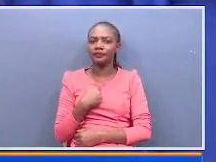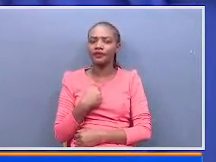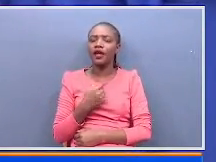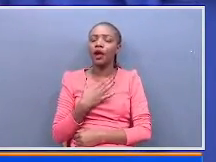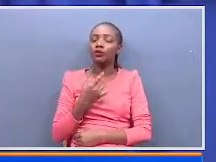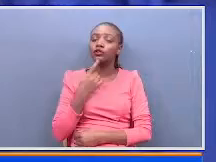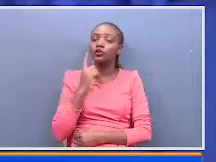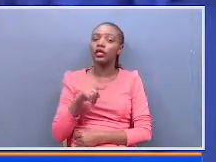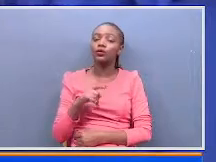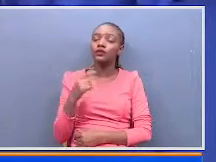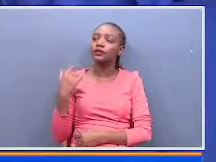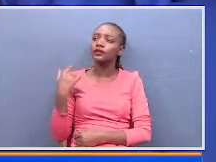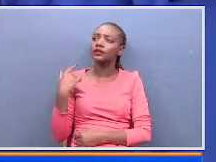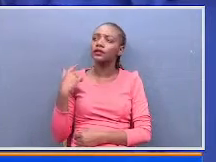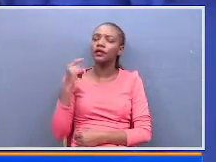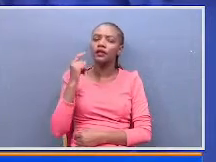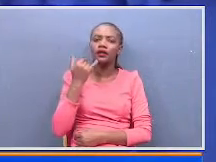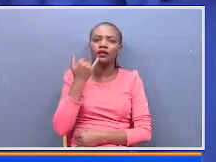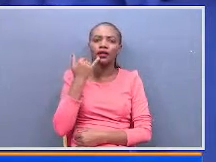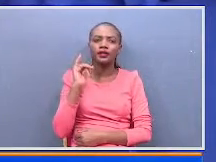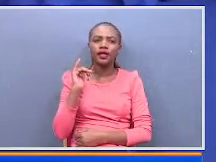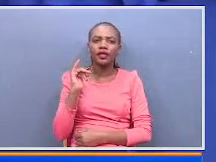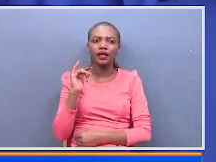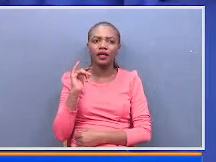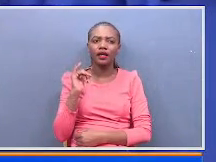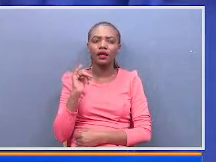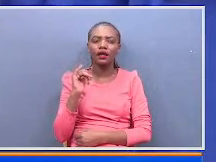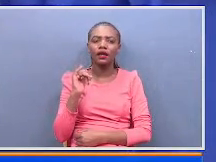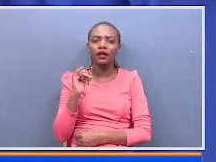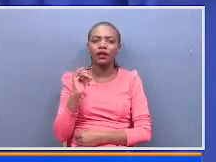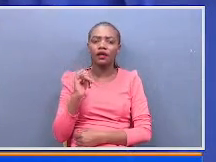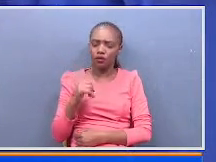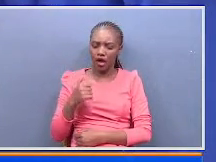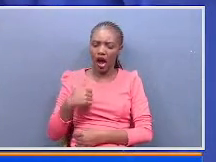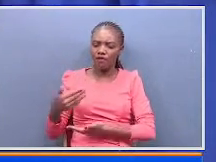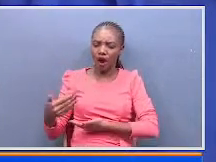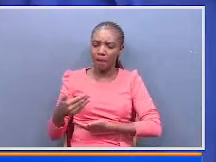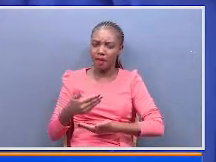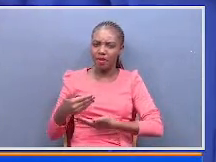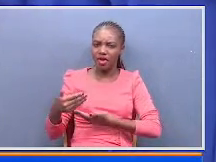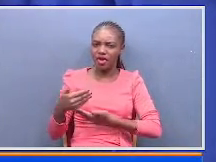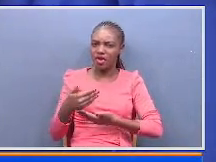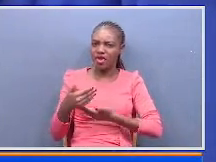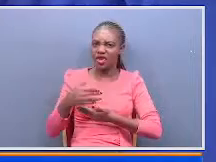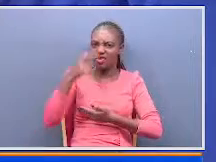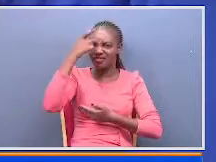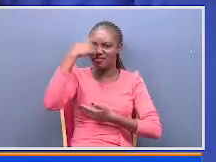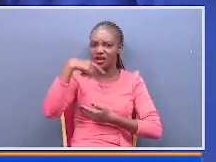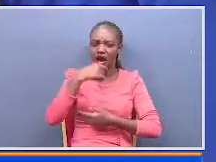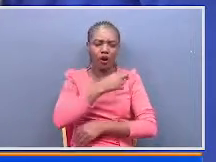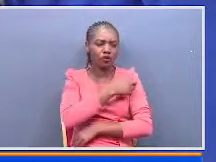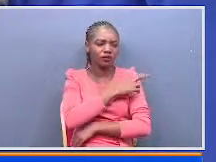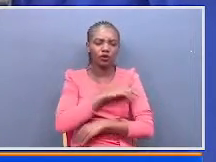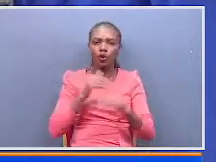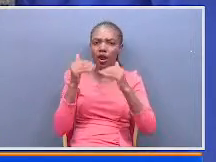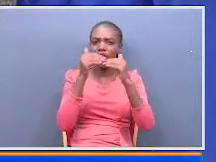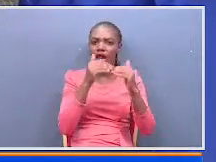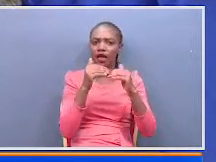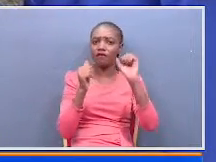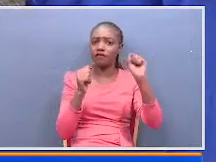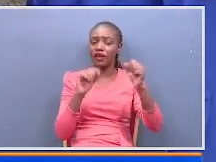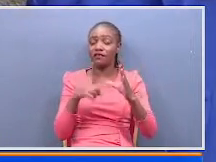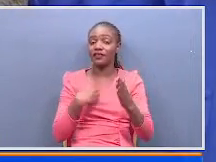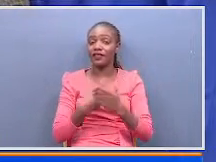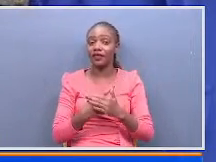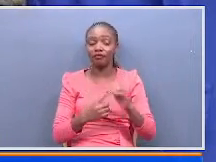jana tuliripotiwa kwamba kuna mtoto ambaye alizaliwa pale hospitali ya Thika, level 5 hospital, na aliweza